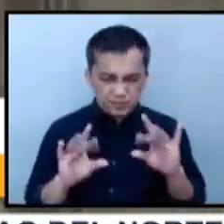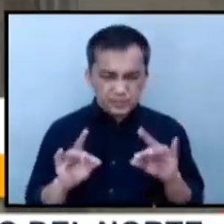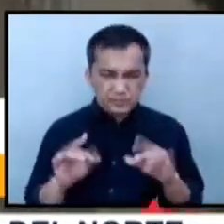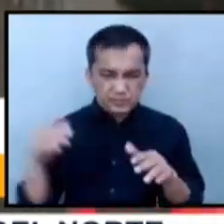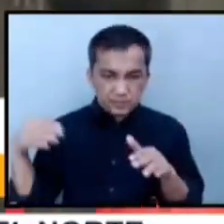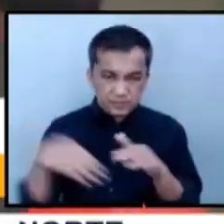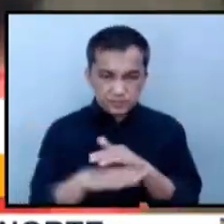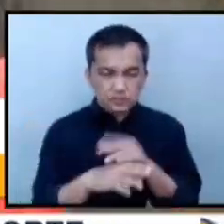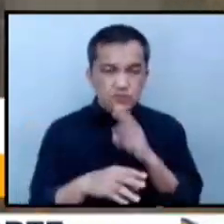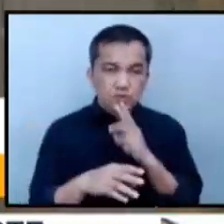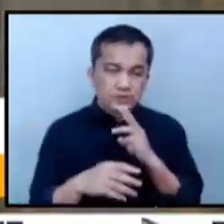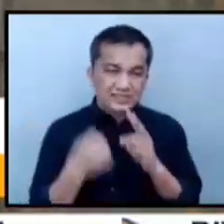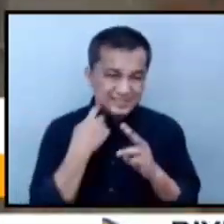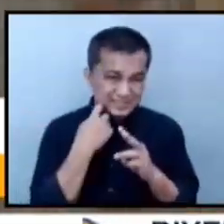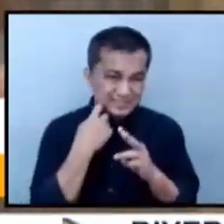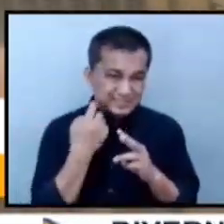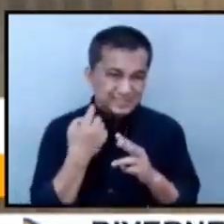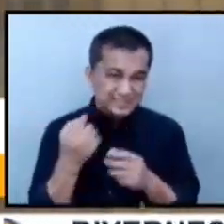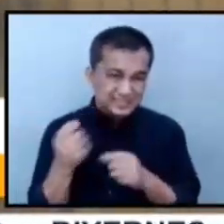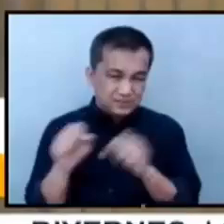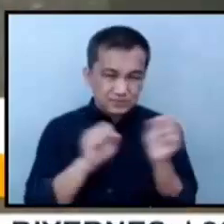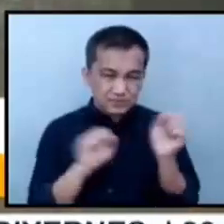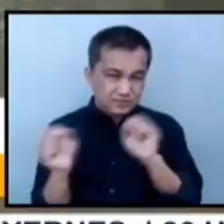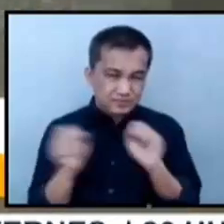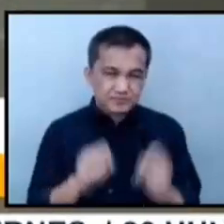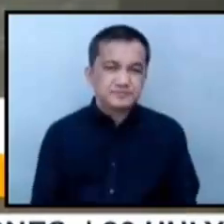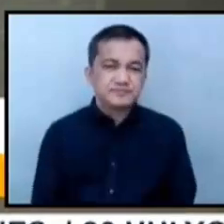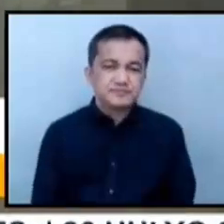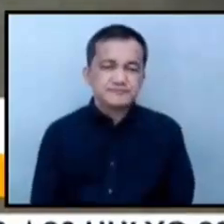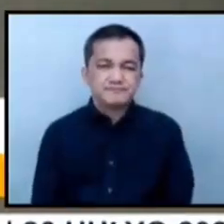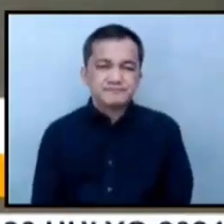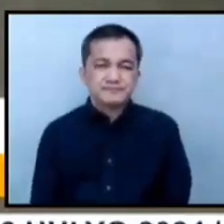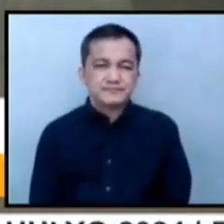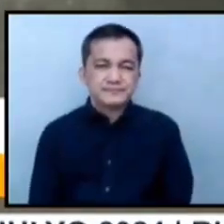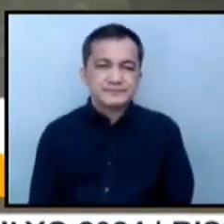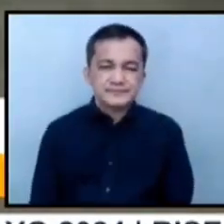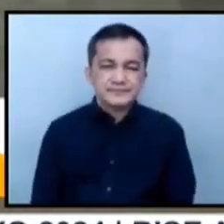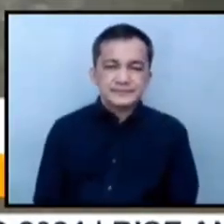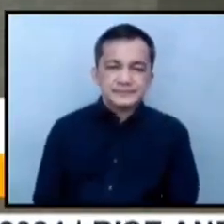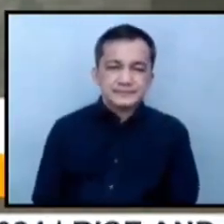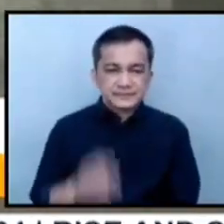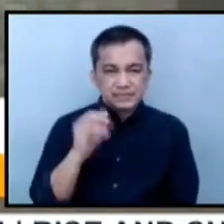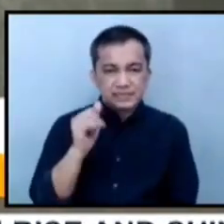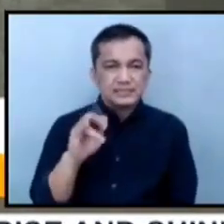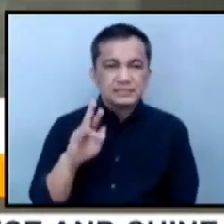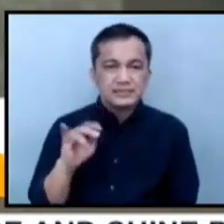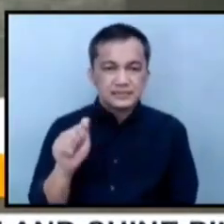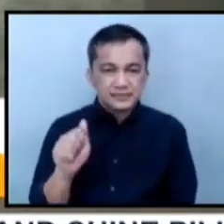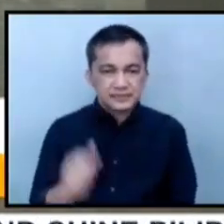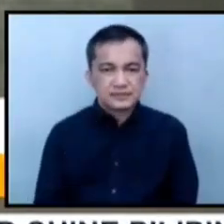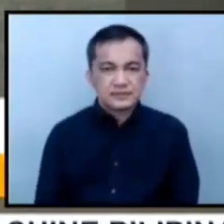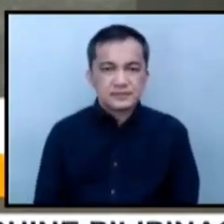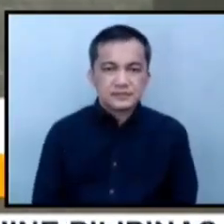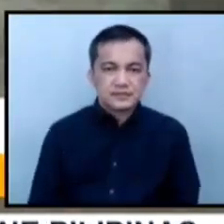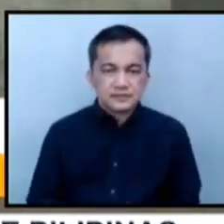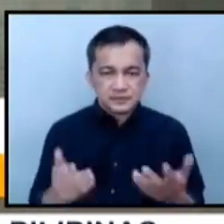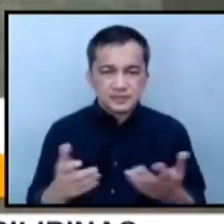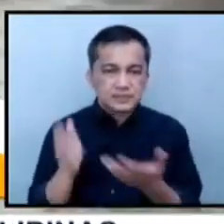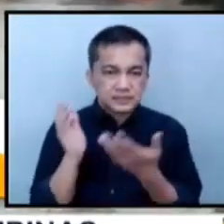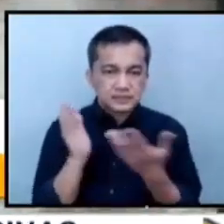nitong nakaraang bagyo o ng bagyong ah karina ah na kung saan Nagdala ito